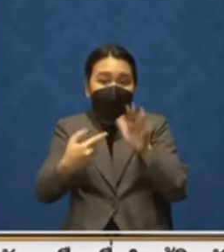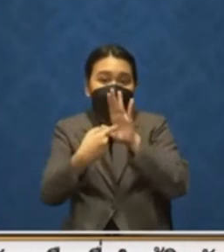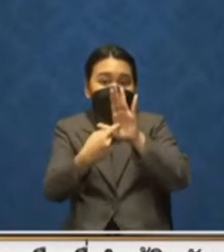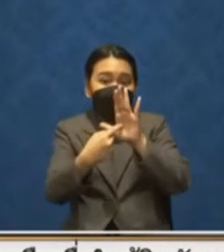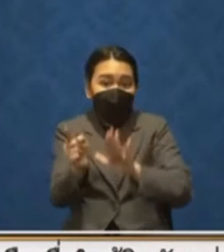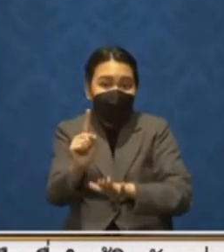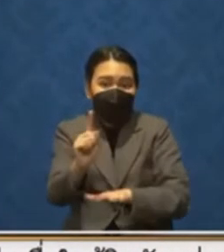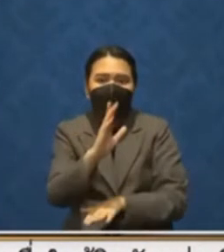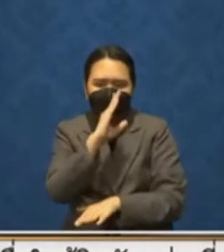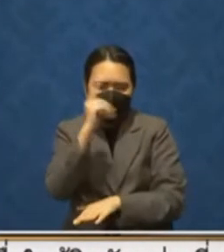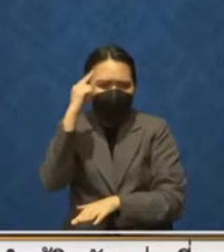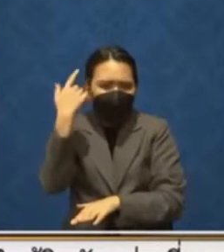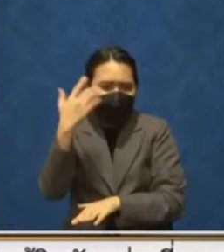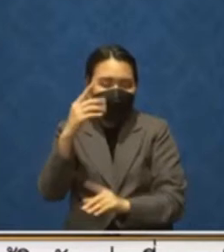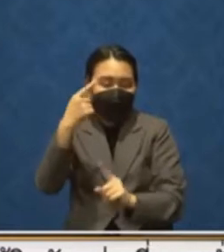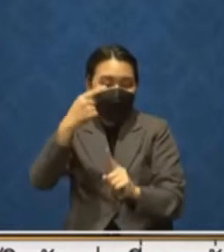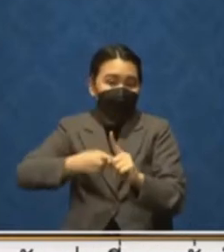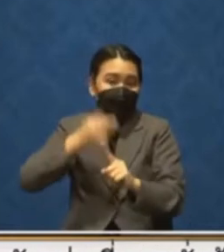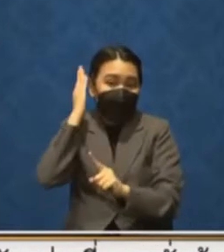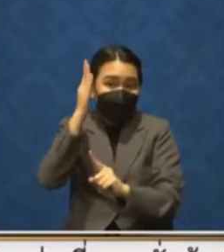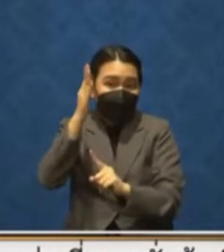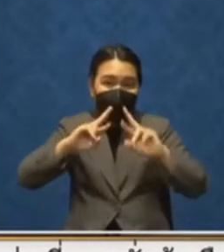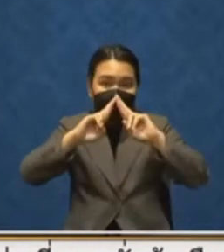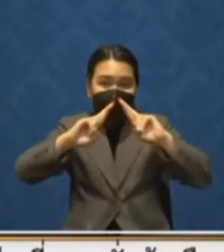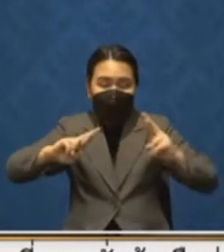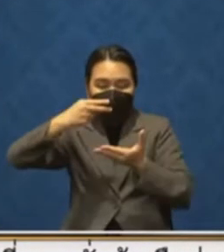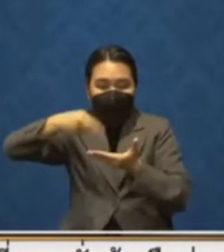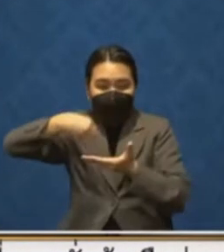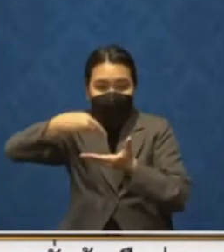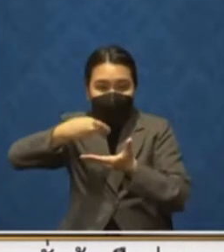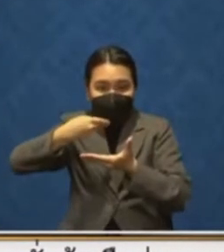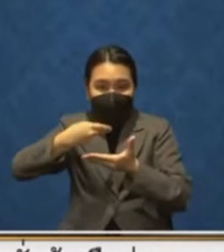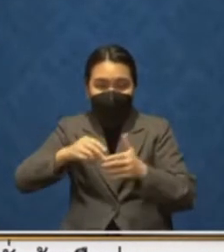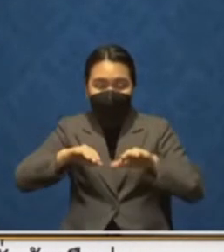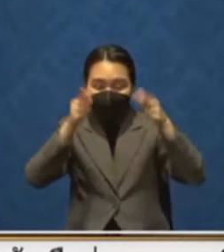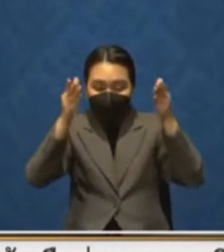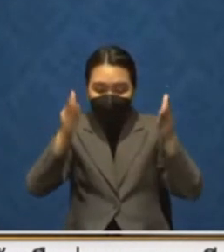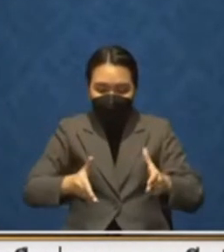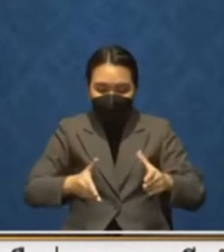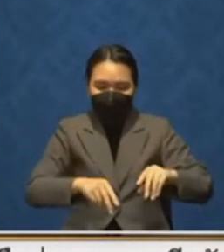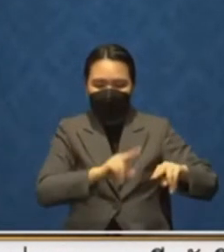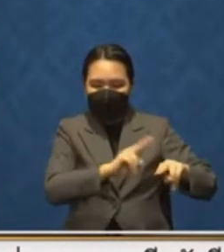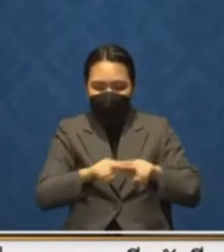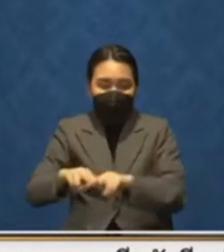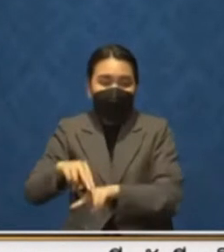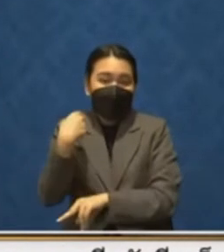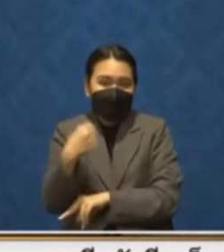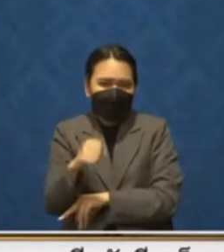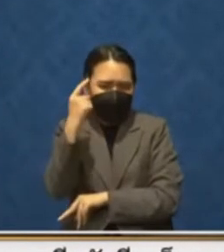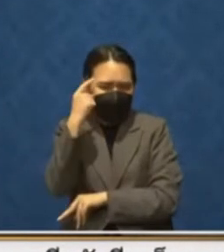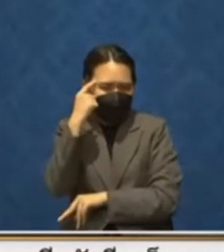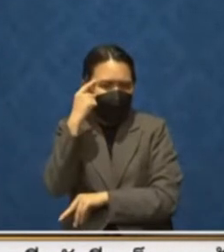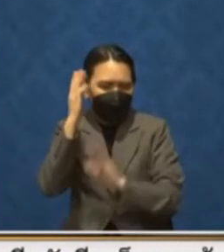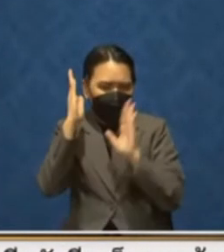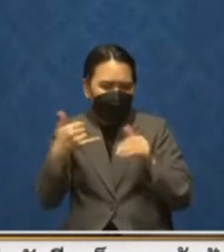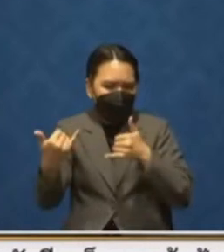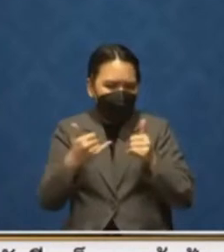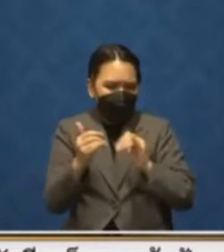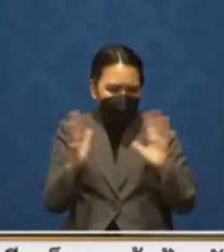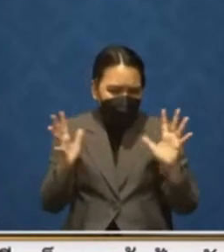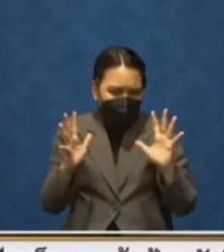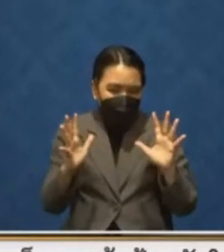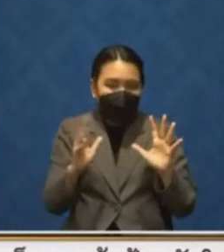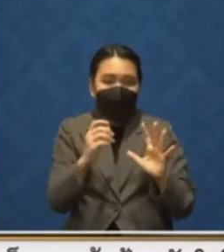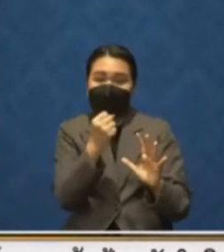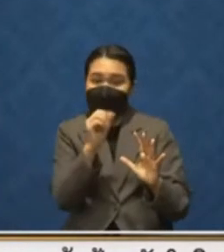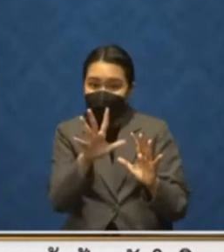เดือนหน้าเนี่ยเราเปิดร้านก๋วยเตี๋ยว p10โต๊ะโอ้ยมันจะมีตัวลงน่าจะเปิดเป็น 15โต๊ะเซ็นสัญญากับตัวเรียบร้อย